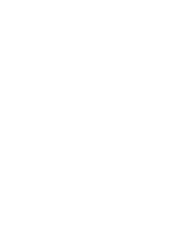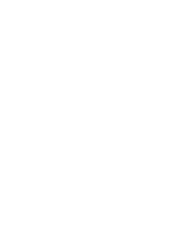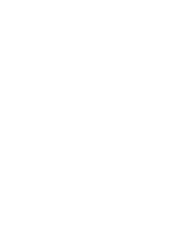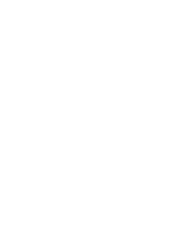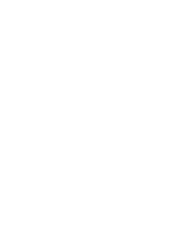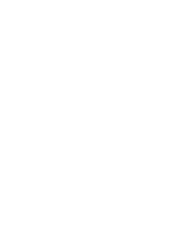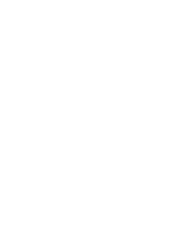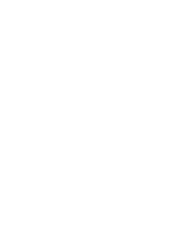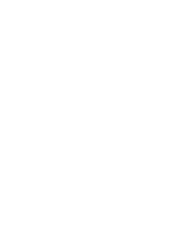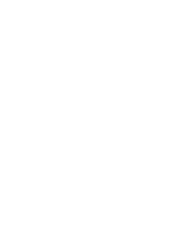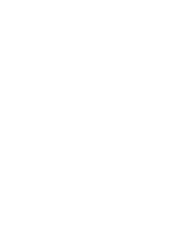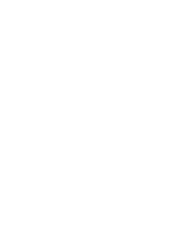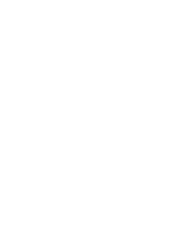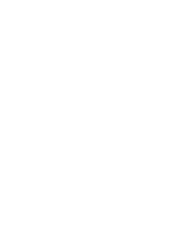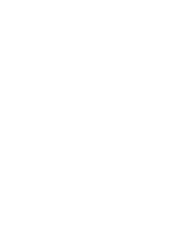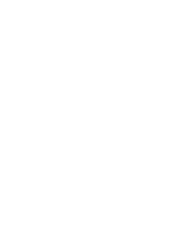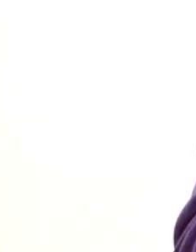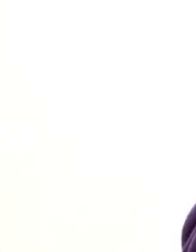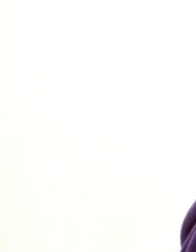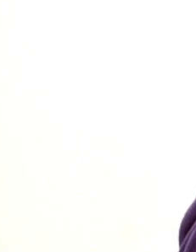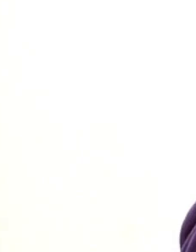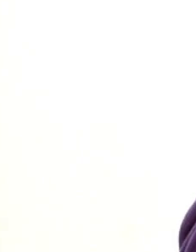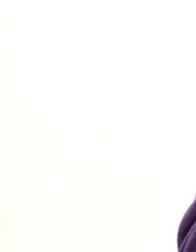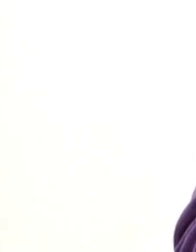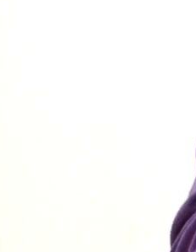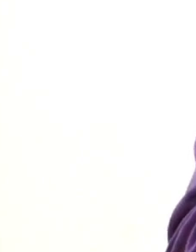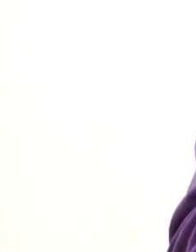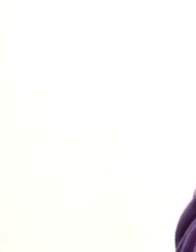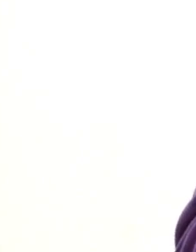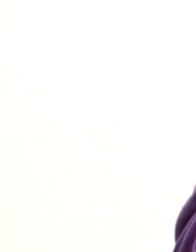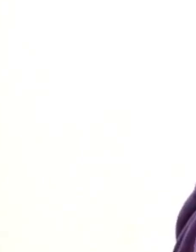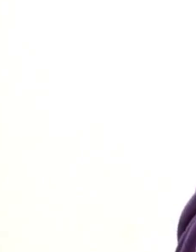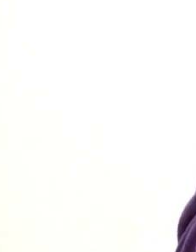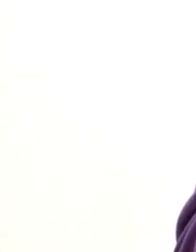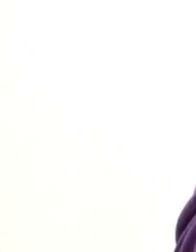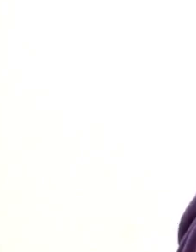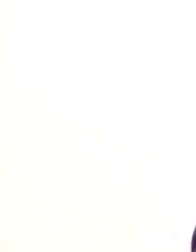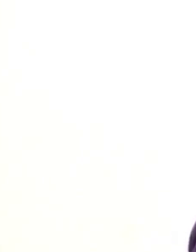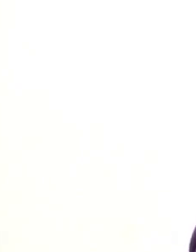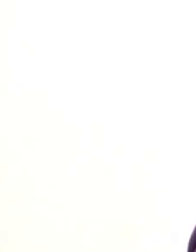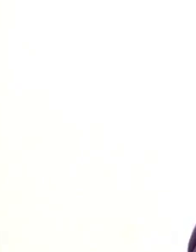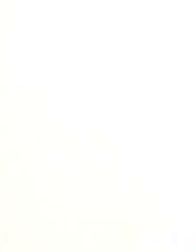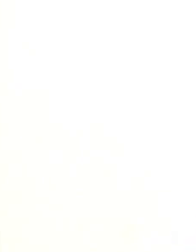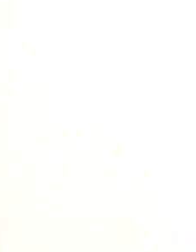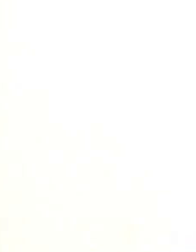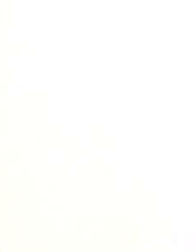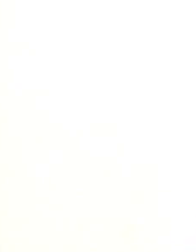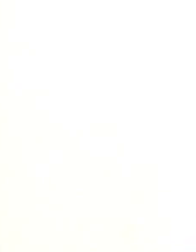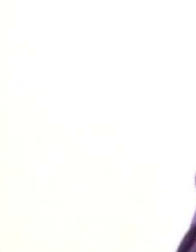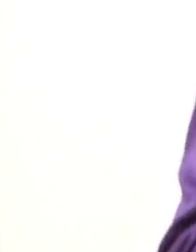Awa mwega na mudhigu, nituwa gotea, nituwa goshokeria gatho, nituwa kwa balaria. Thank you, nego tutuwa